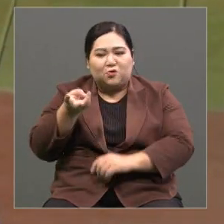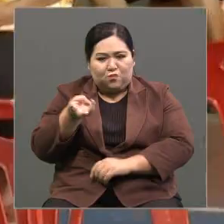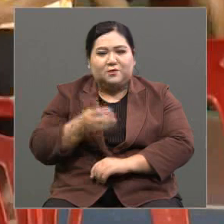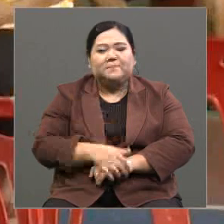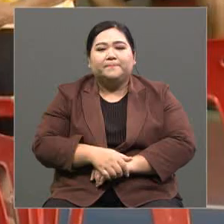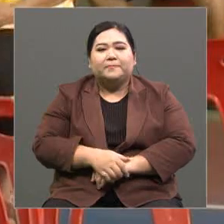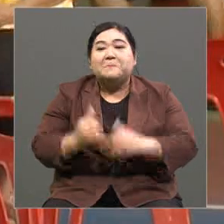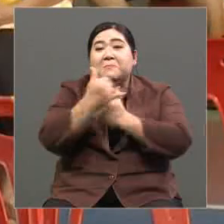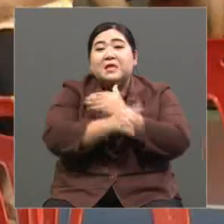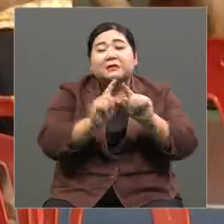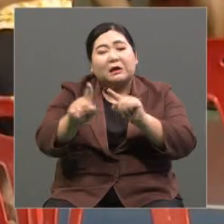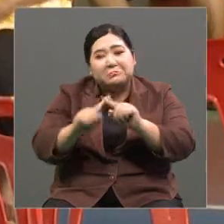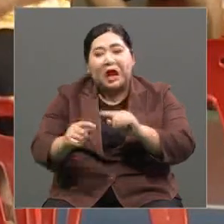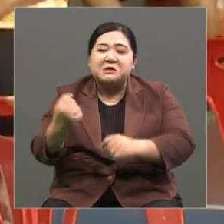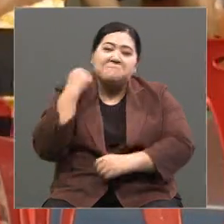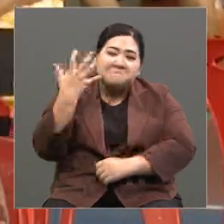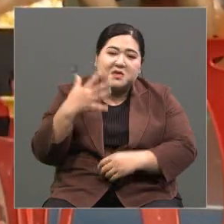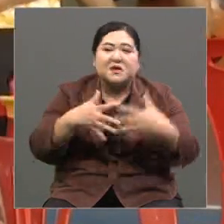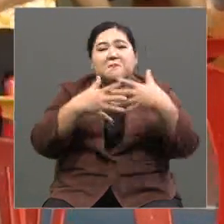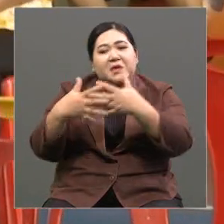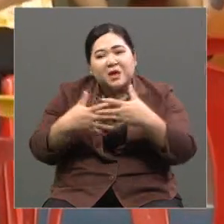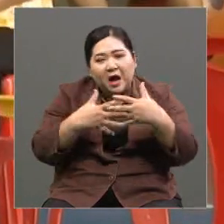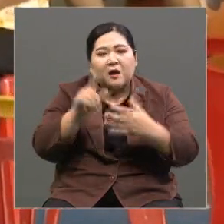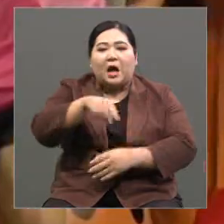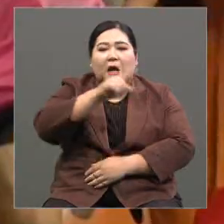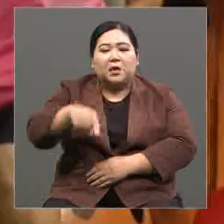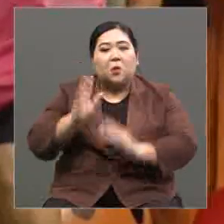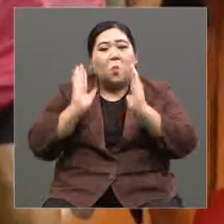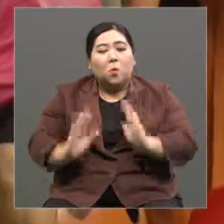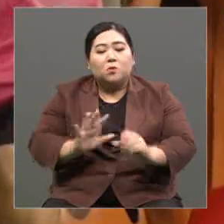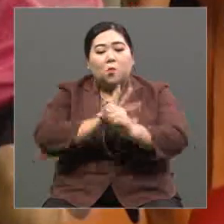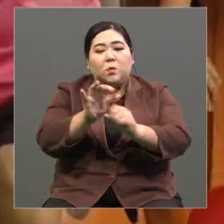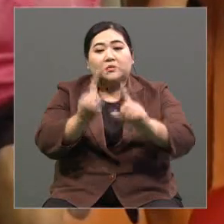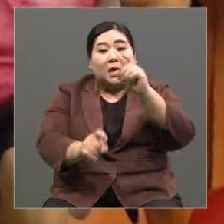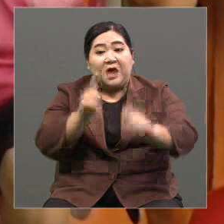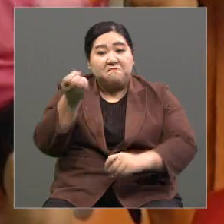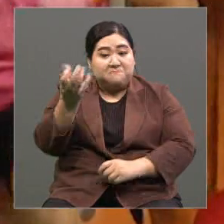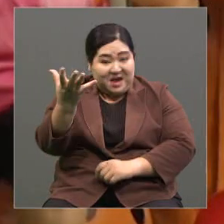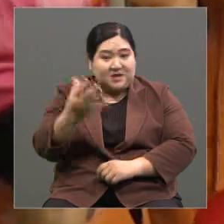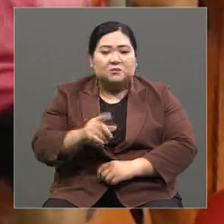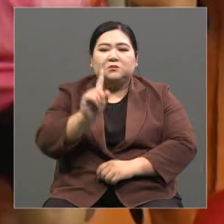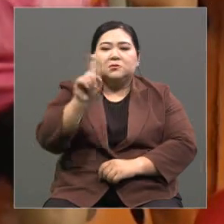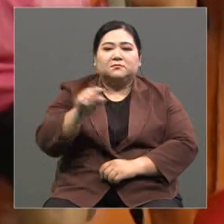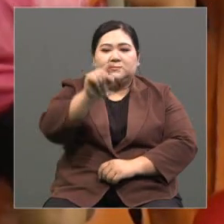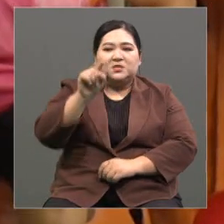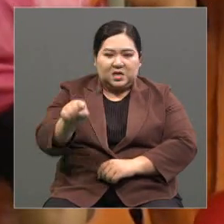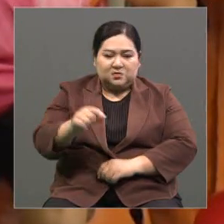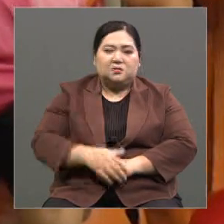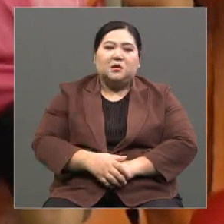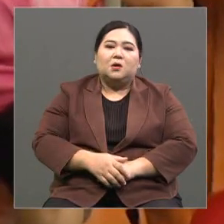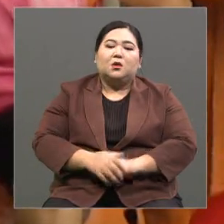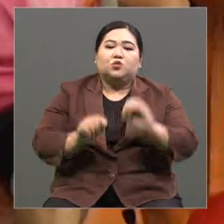มาตรการอย่างไม่เคร่งครัดเช่นอเมริกาอังกฤษนั้นมีอัตราผู้เสียชีวิตค่อนข้างสูงก็คือ 1%และ